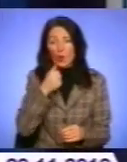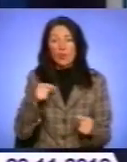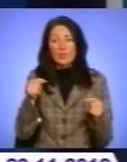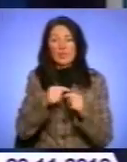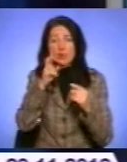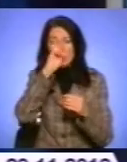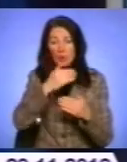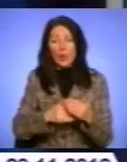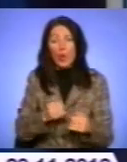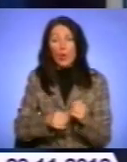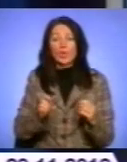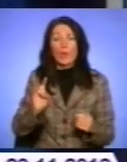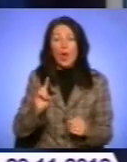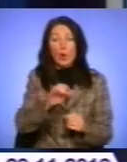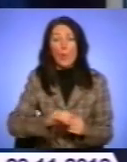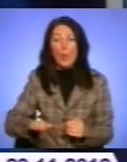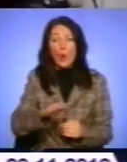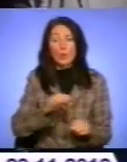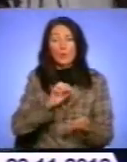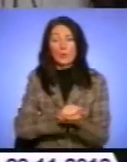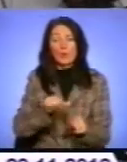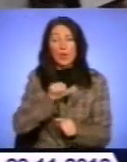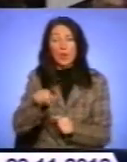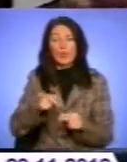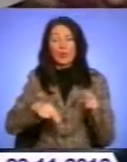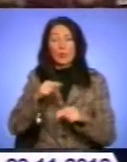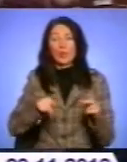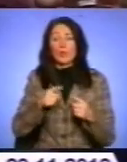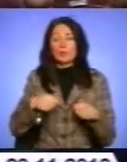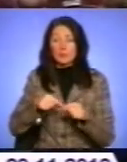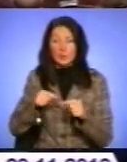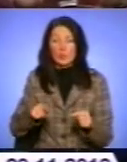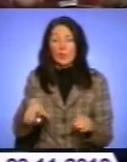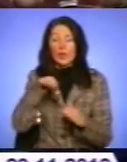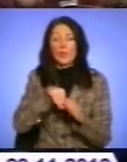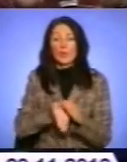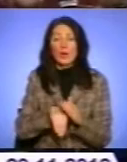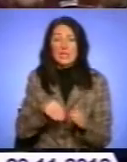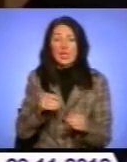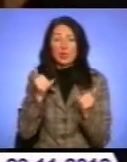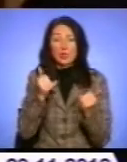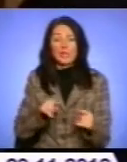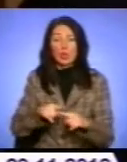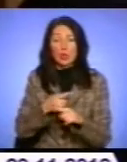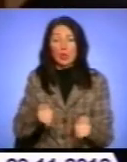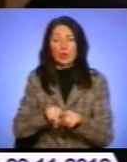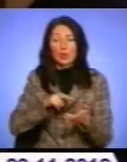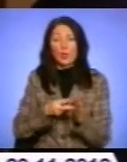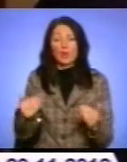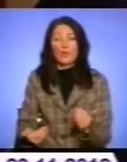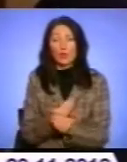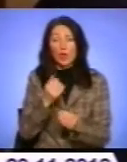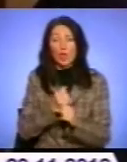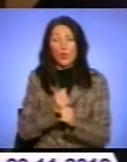програмою, кожним аеропортом займатимуться окремо від розбудови його інфраструктури до впровадження сучасних технологій. Також у планах відновити роботу аеропортів,